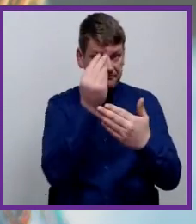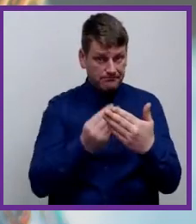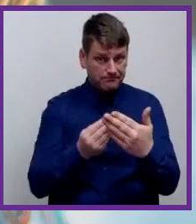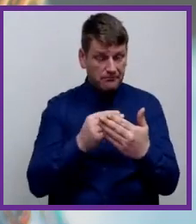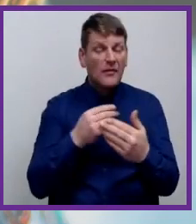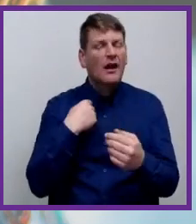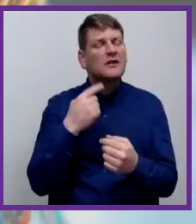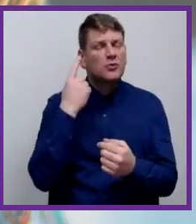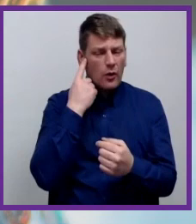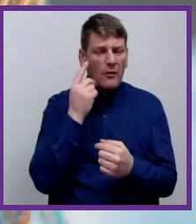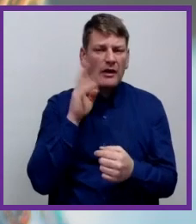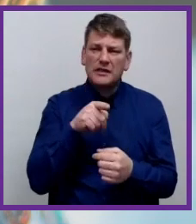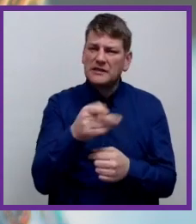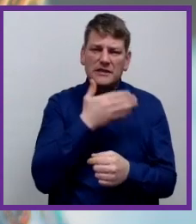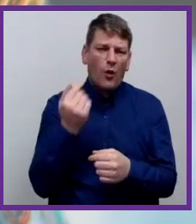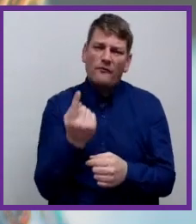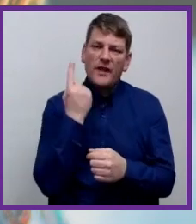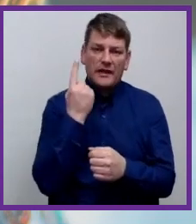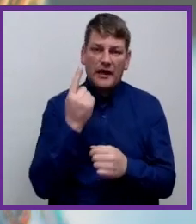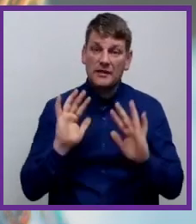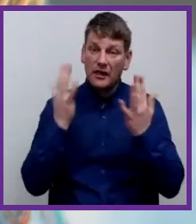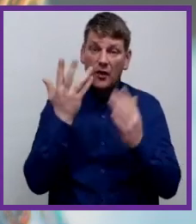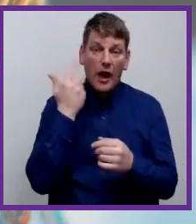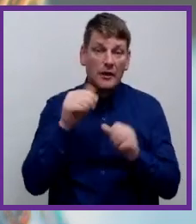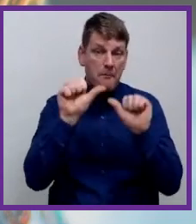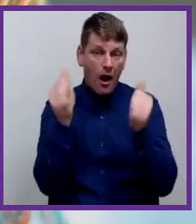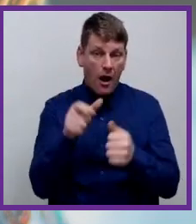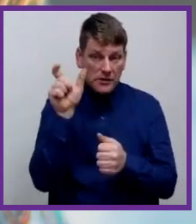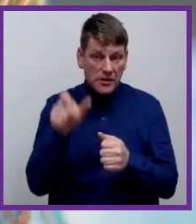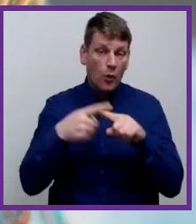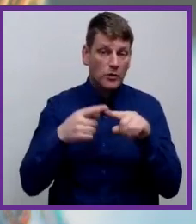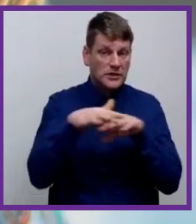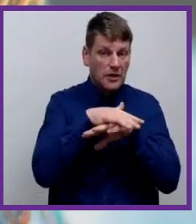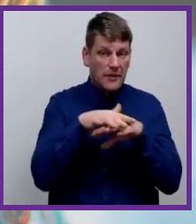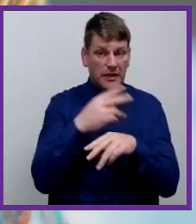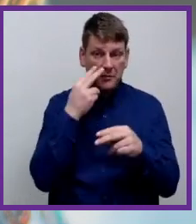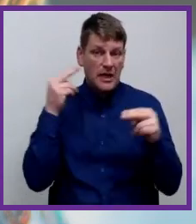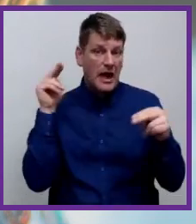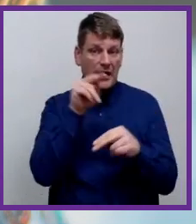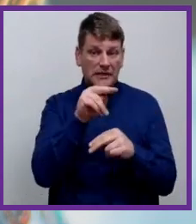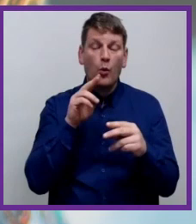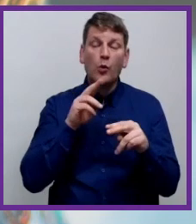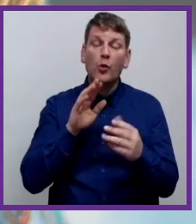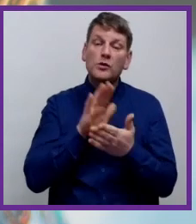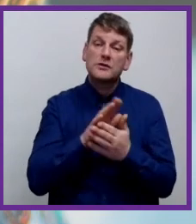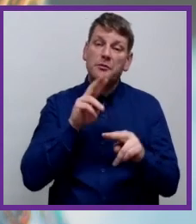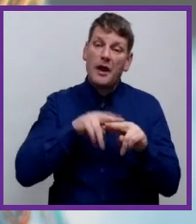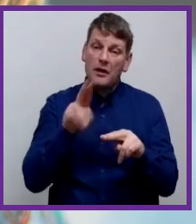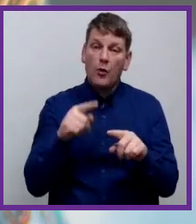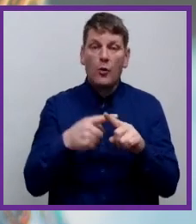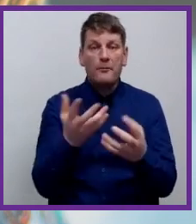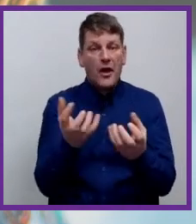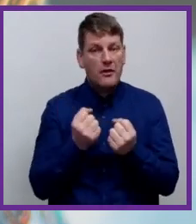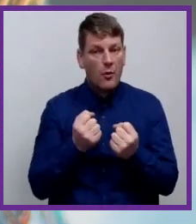ka viens piekritīs, ka šis nebūtu nav vienīgais gadījums, kad mākslinieka un sabiedrības redzējums uz pieļaujamo un pieņemamo